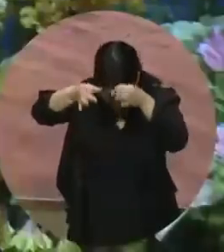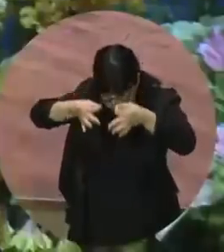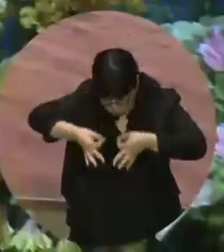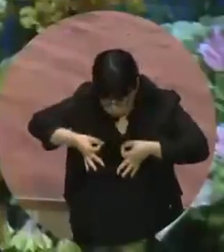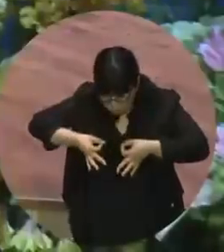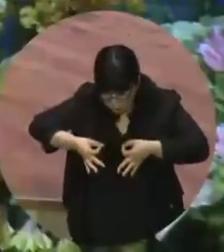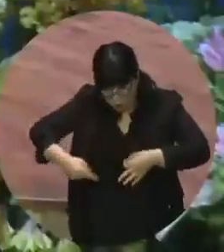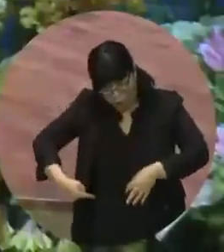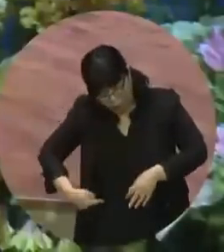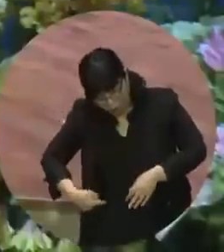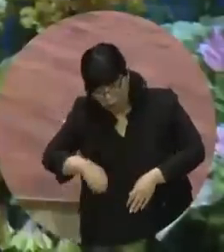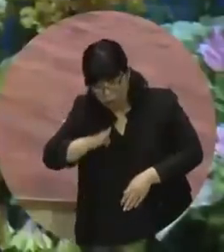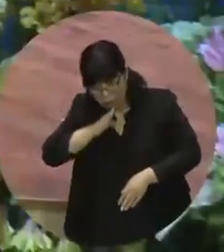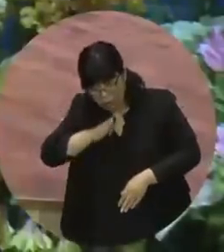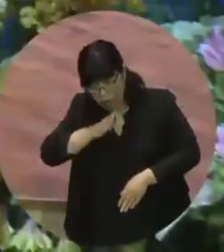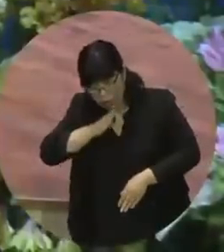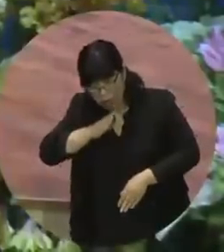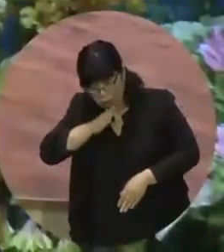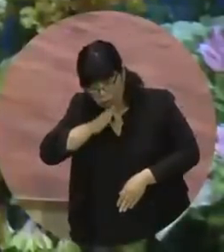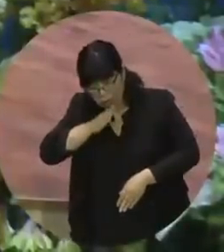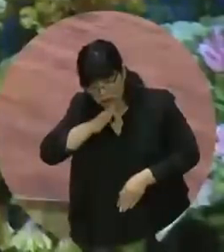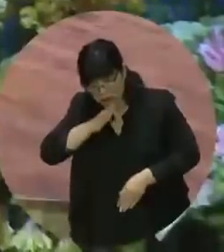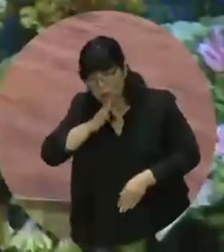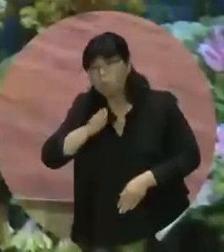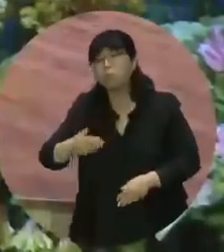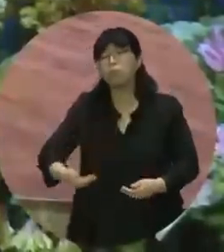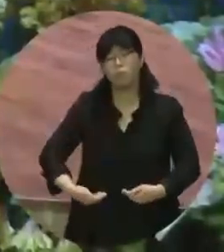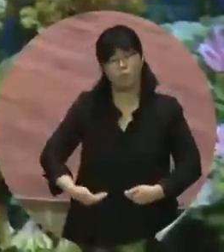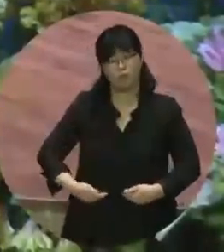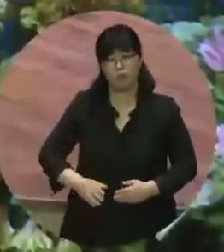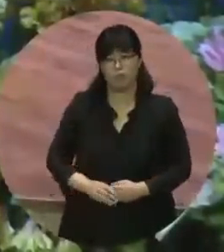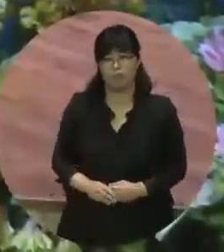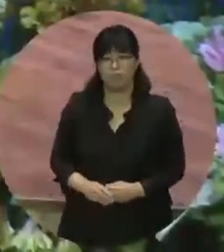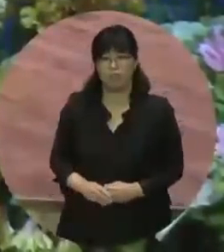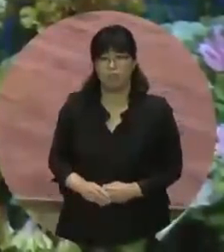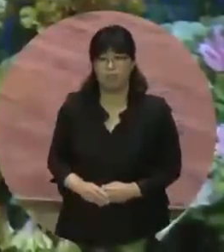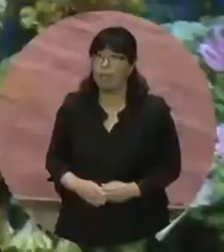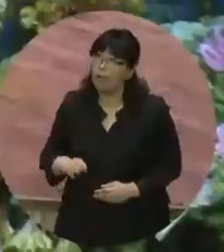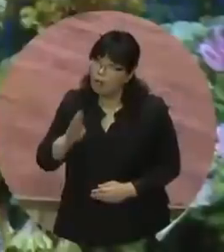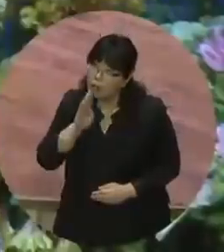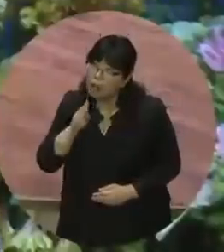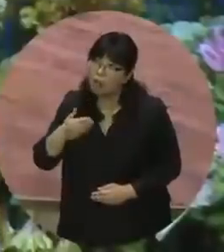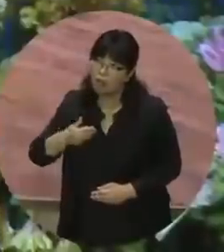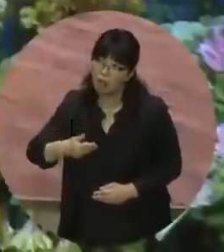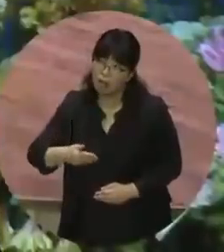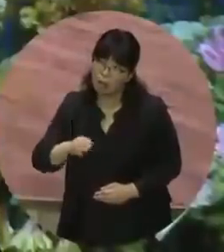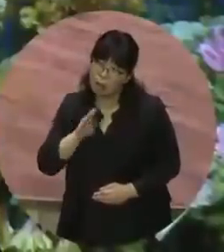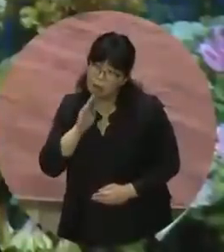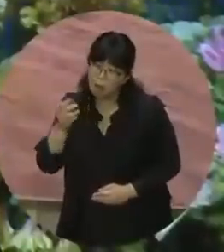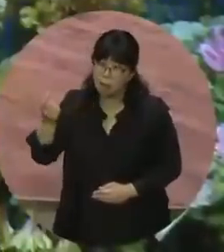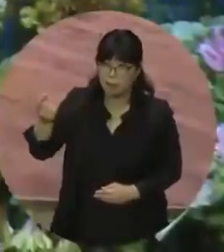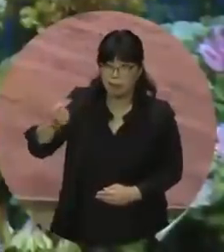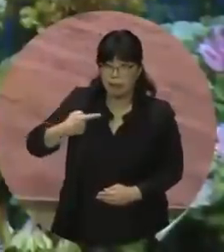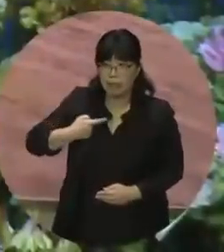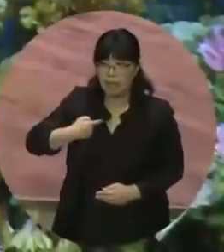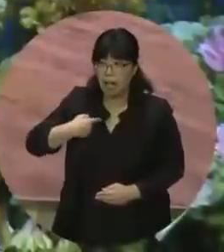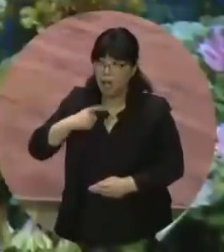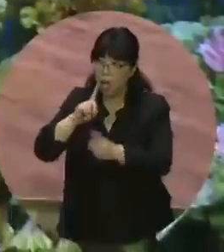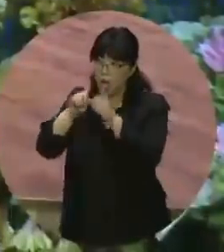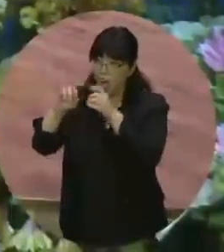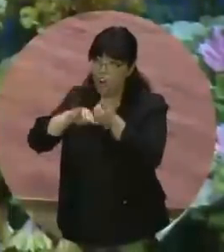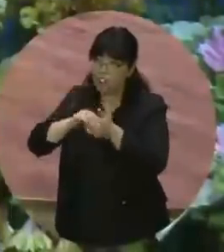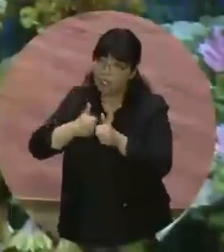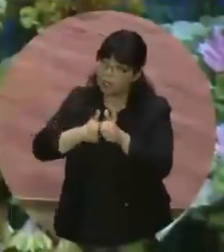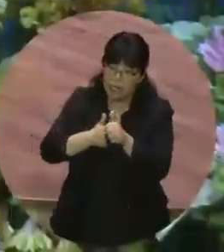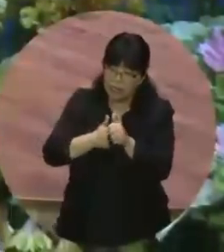영적으로 그래야 돼요. 결단해야 돼요. 그래야 여러분 가정이, 성령이, 복음이 이끄는 정말로 그런 정말 은약이 이끄는